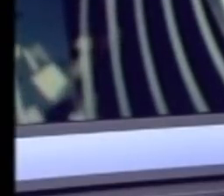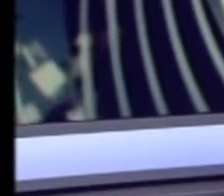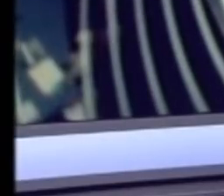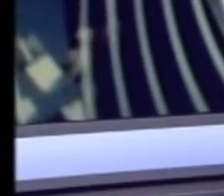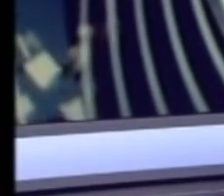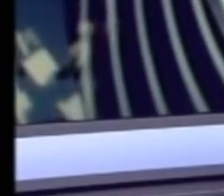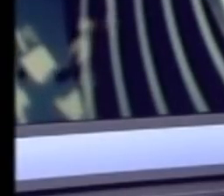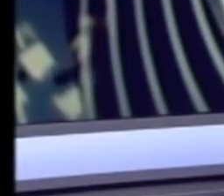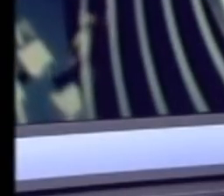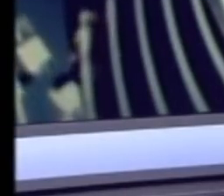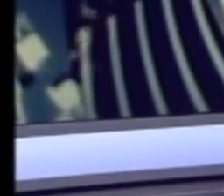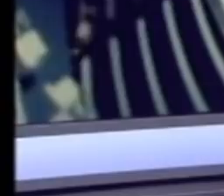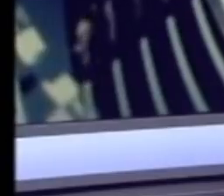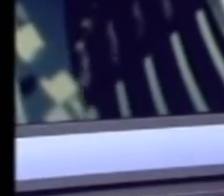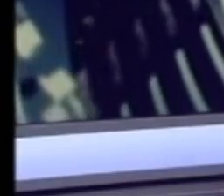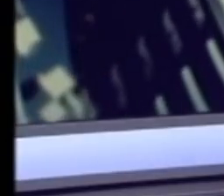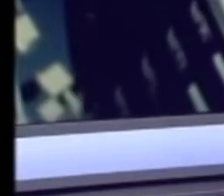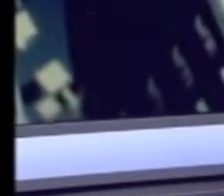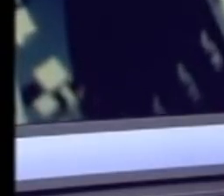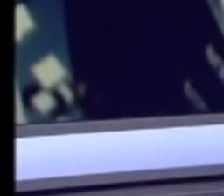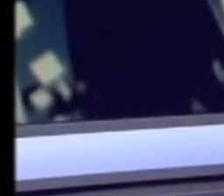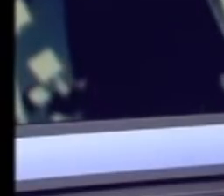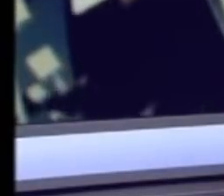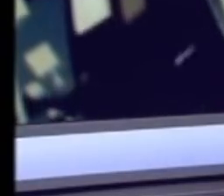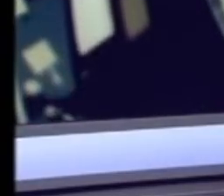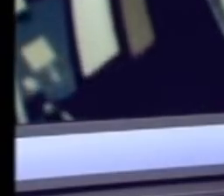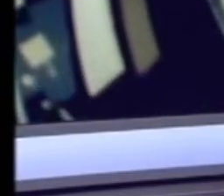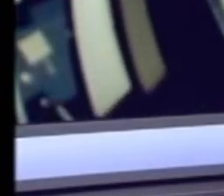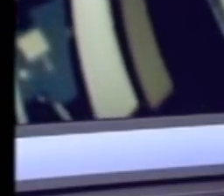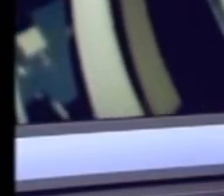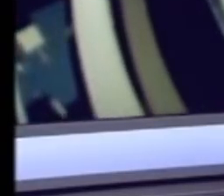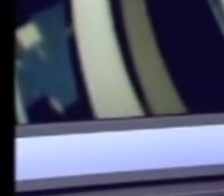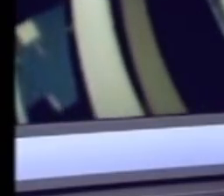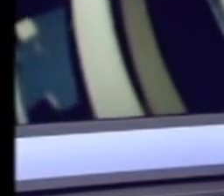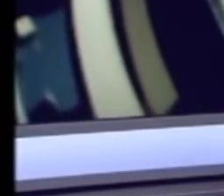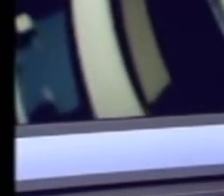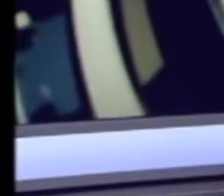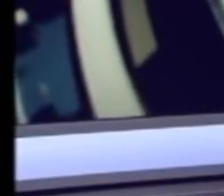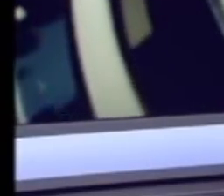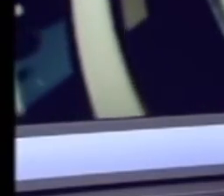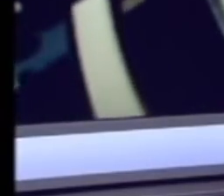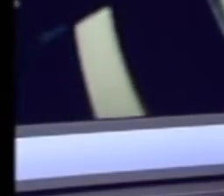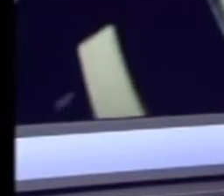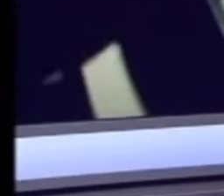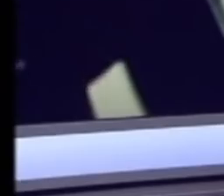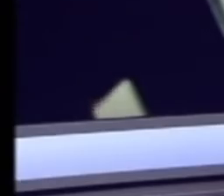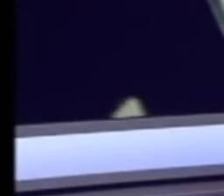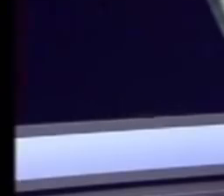حيث حل منتخب اليمن والبحرين بارض الوطن اليوم. تفاصيل اكثر في سياق تقرير الزميل وائل الحويدر.